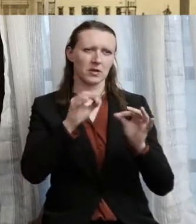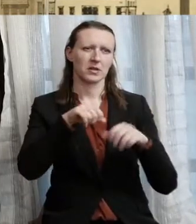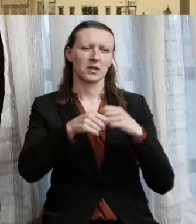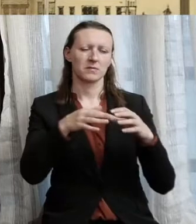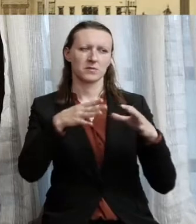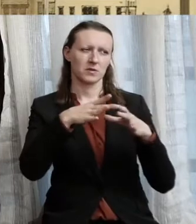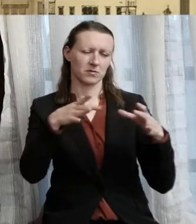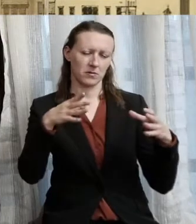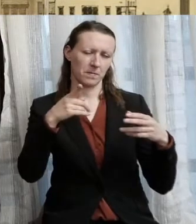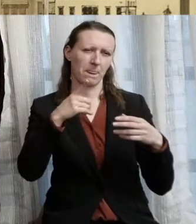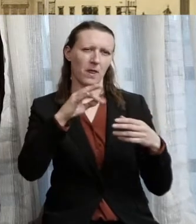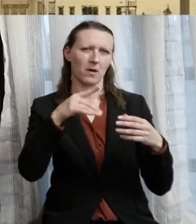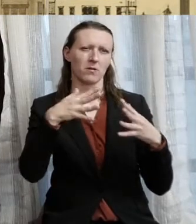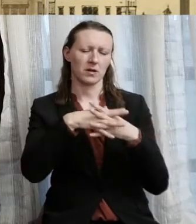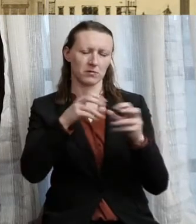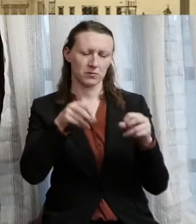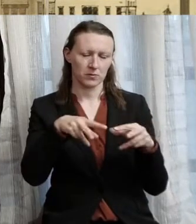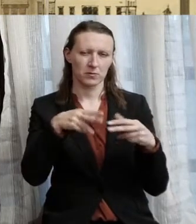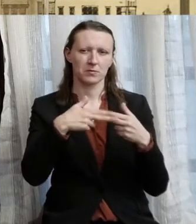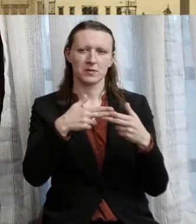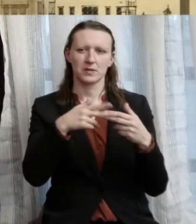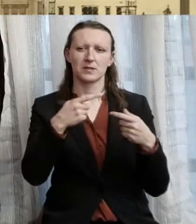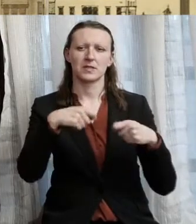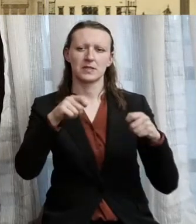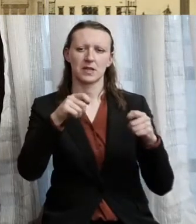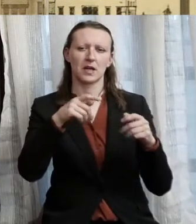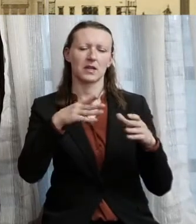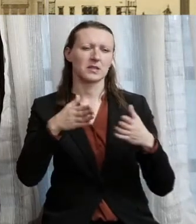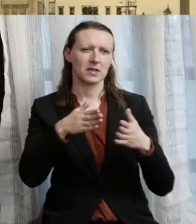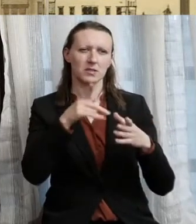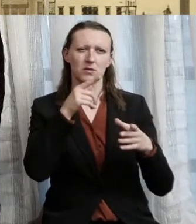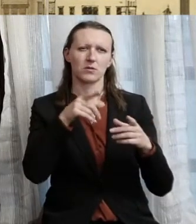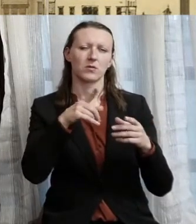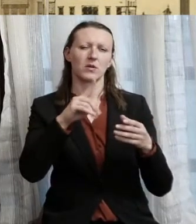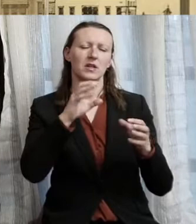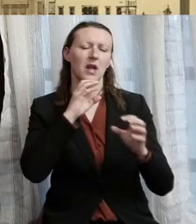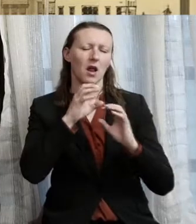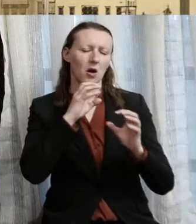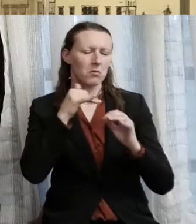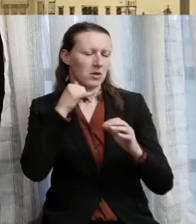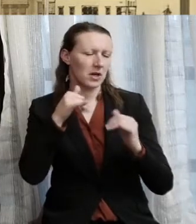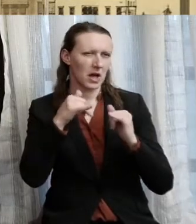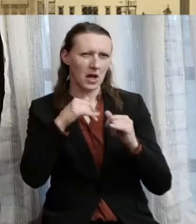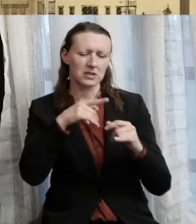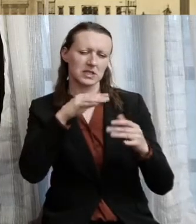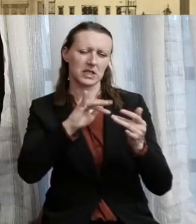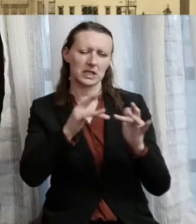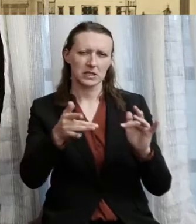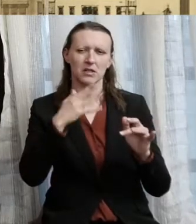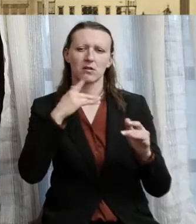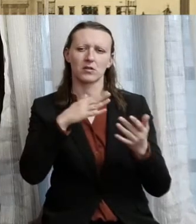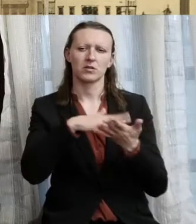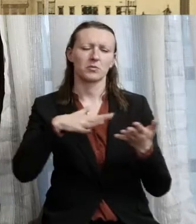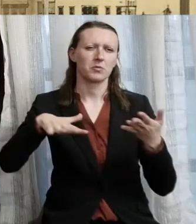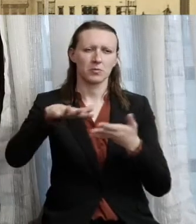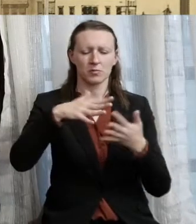infrastrukture širokopojasnog pristupa u gradu Puli, odnosno izgradnju infrastrukture u sektoru telekomunikacija, kojim će se osigurati